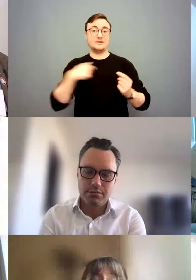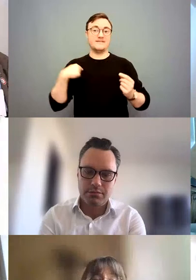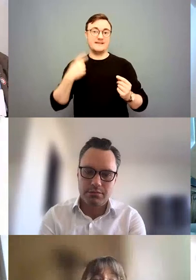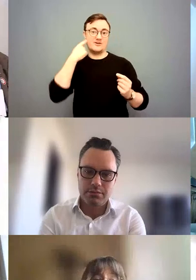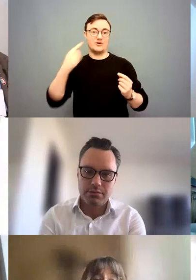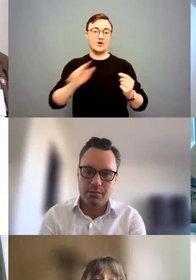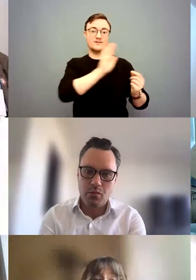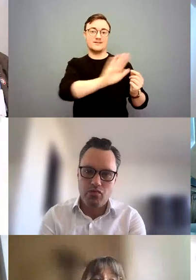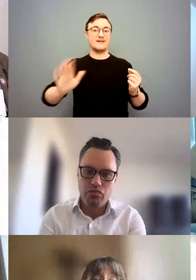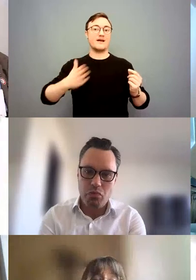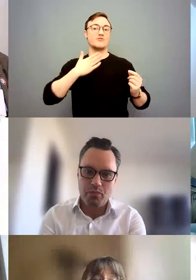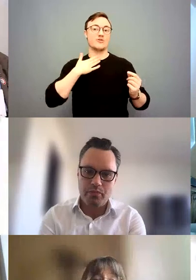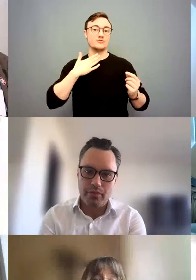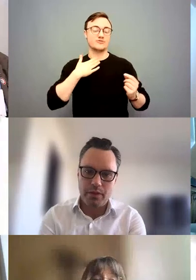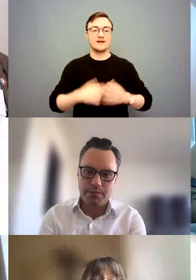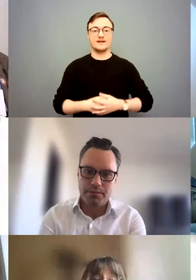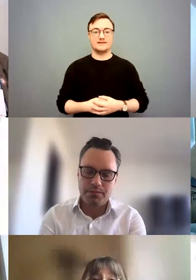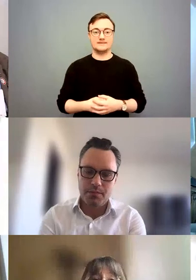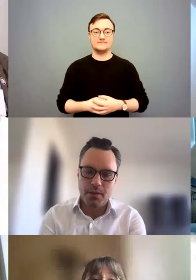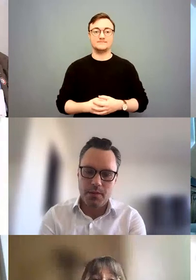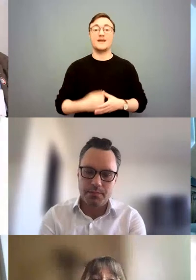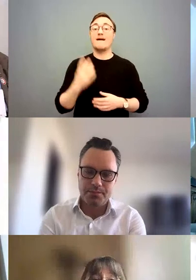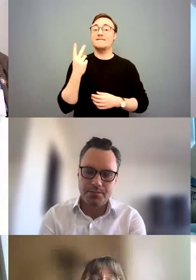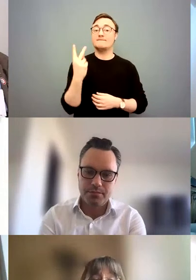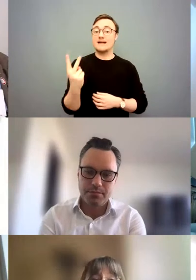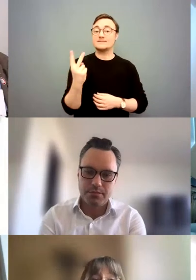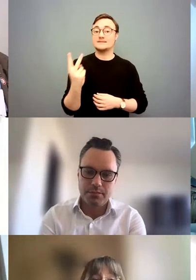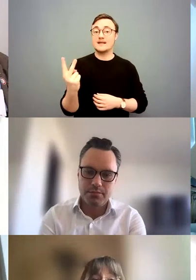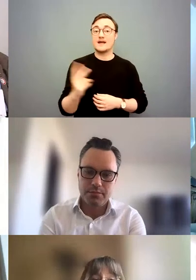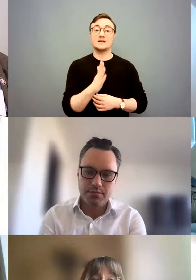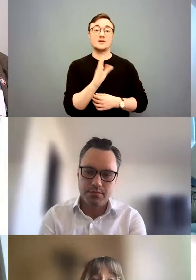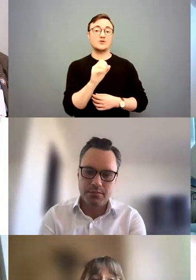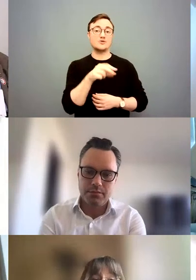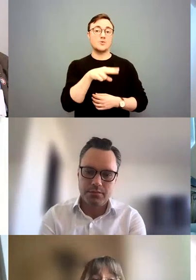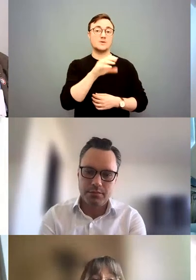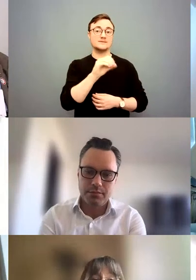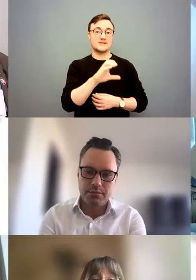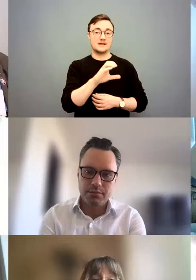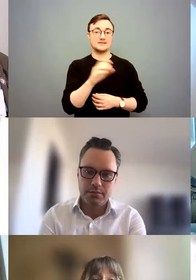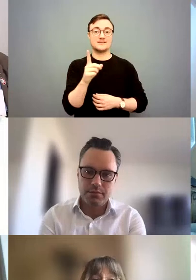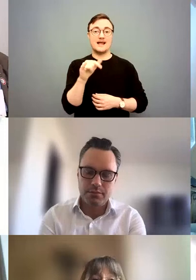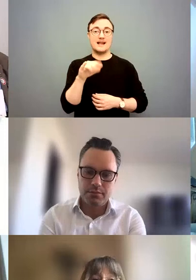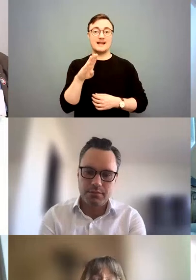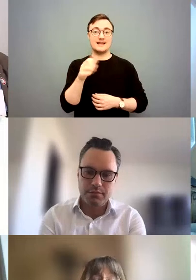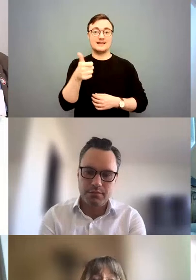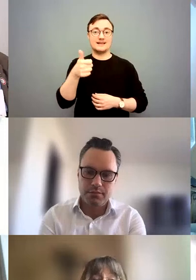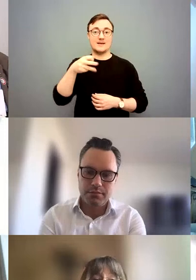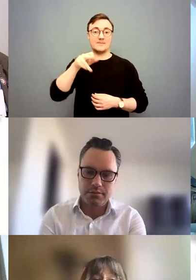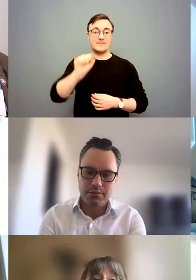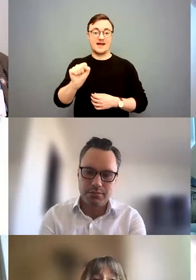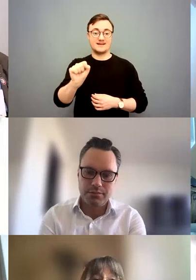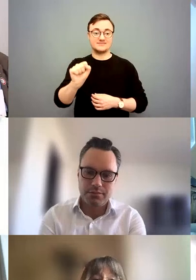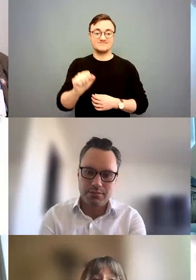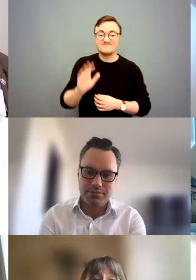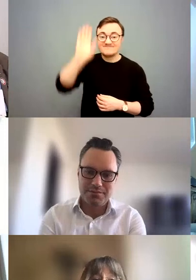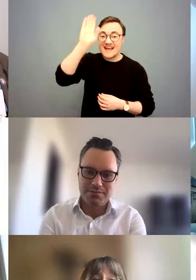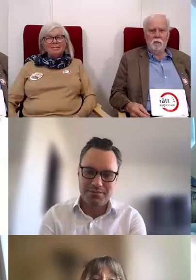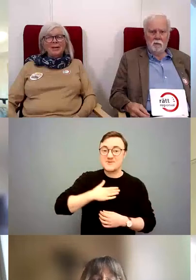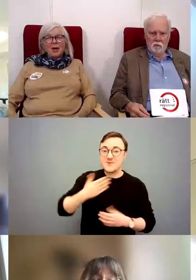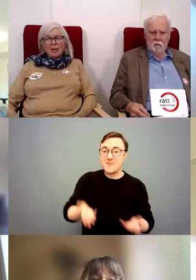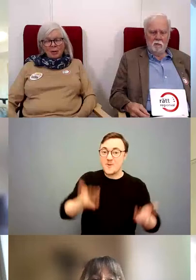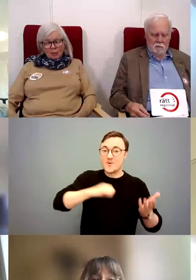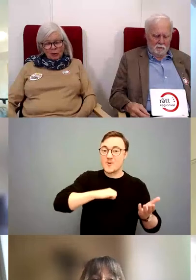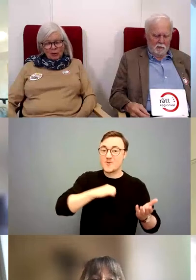röster. För Vänsterpartiet så har vi Jonas Lindberg. God morgon. Jättekul att vara